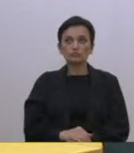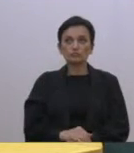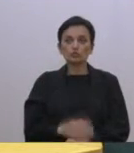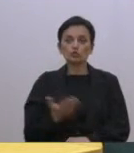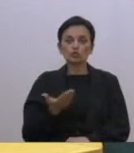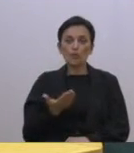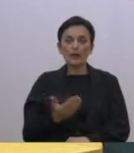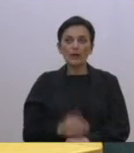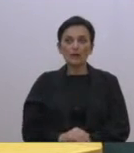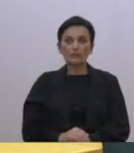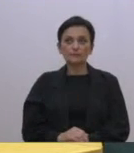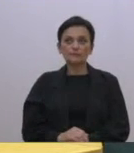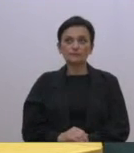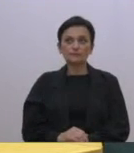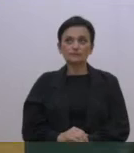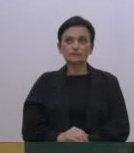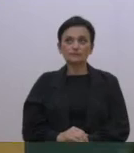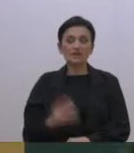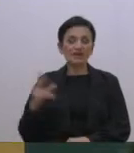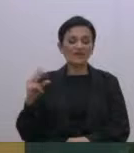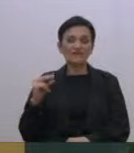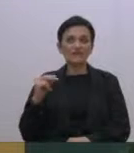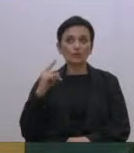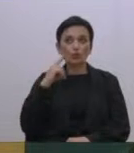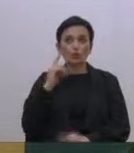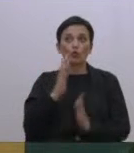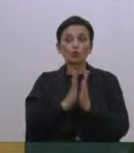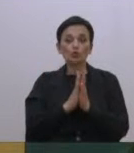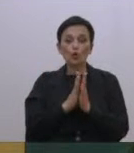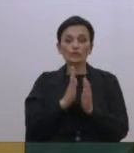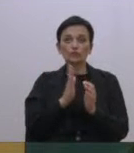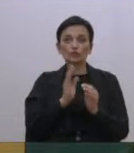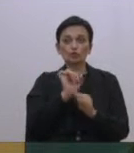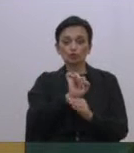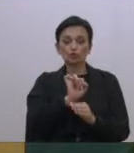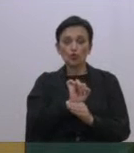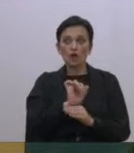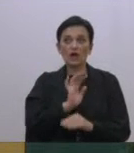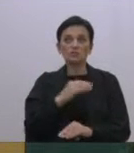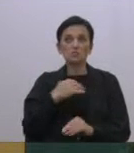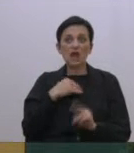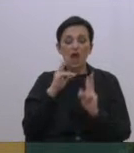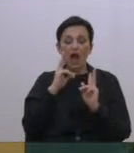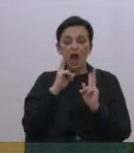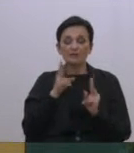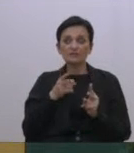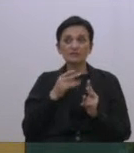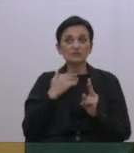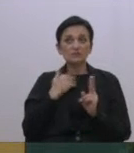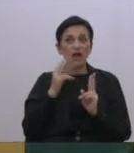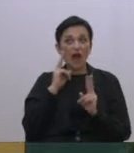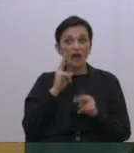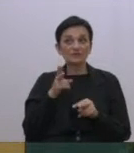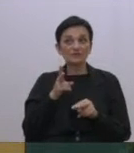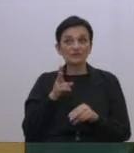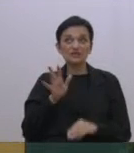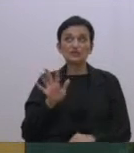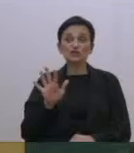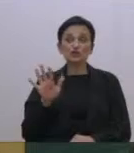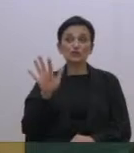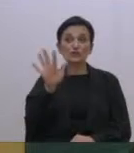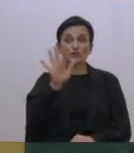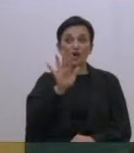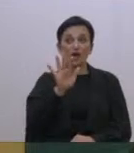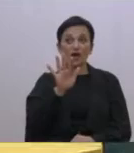რომელი? თქოლთ რა დავაწყვეტინებ. არა, მე არ ვიცი, უბრალოდ მე არ ვიცი ქვეყანა, რომელშიც